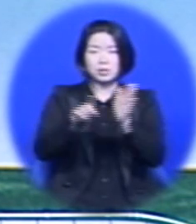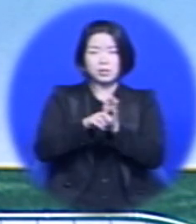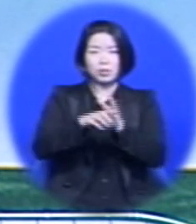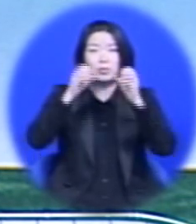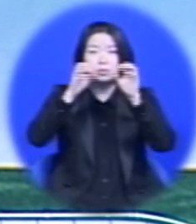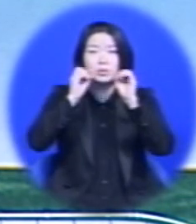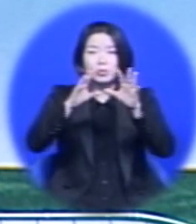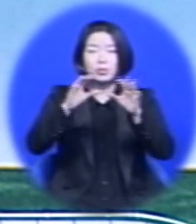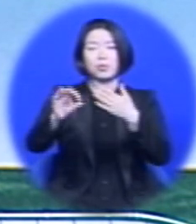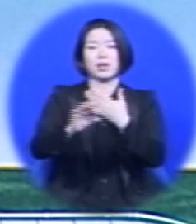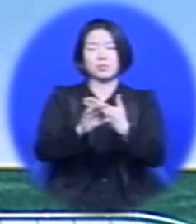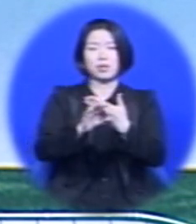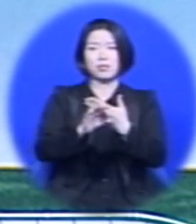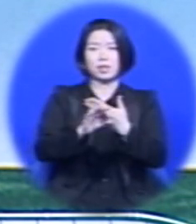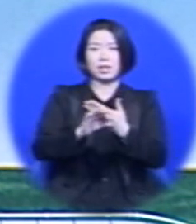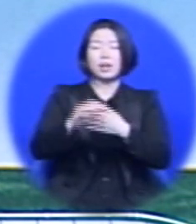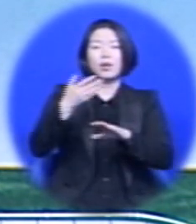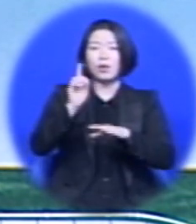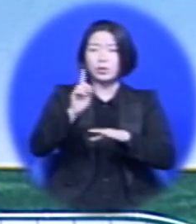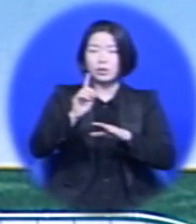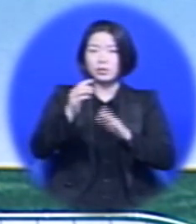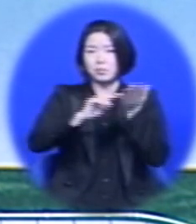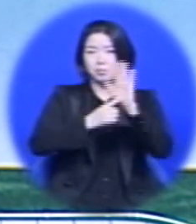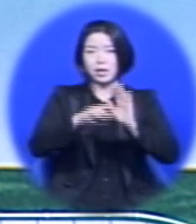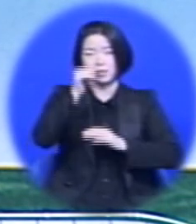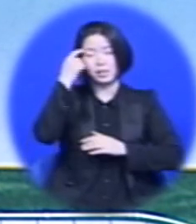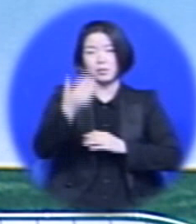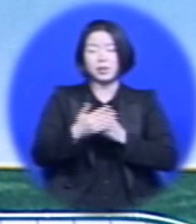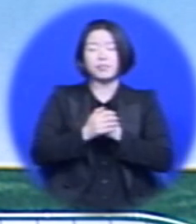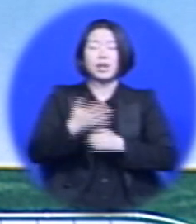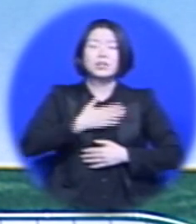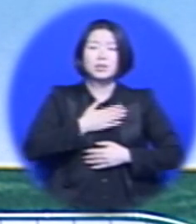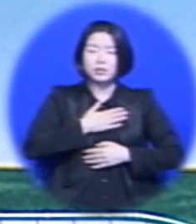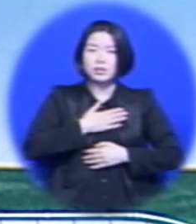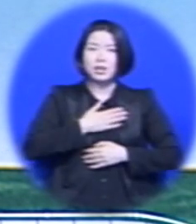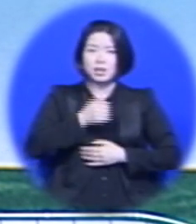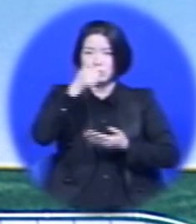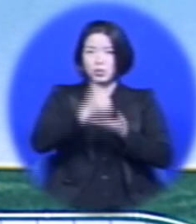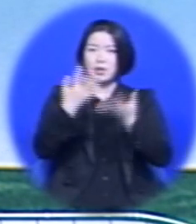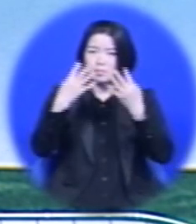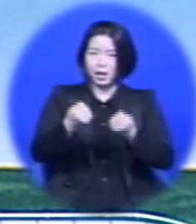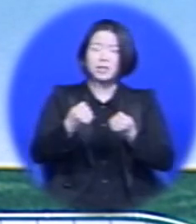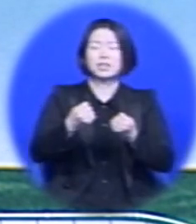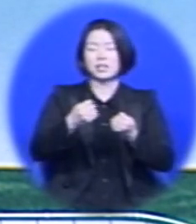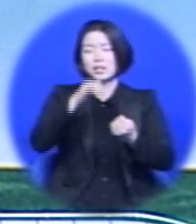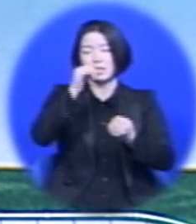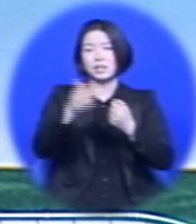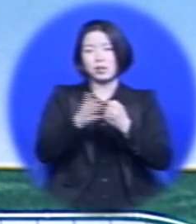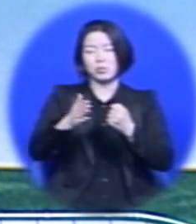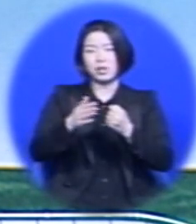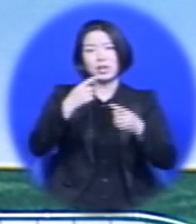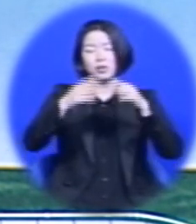하면 이런 분이 있습니다 저는 죄를 너무 많이 지었기 때문에 저는 교회 나갈 수가 없습니다 제가 교회